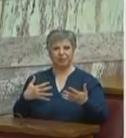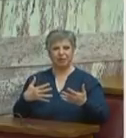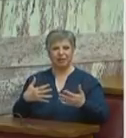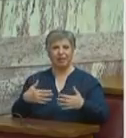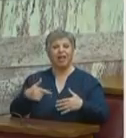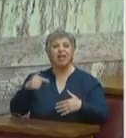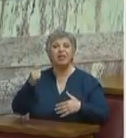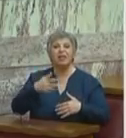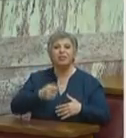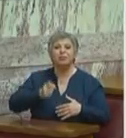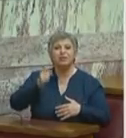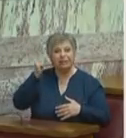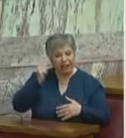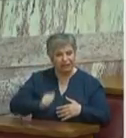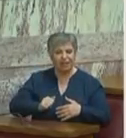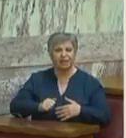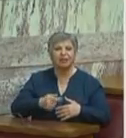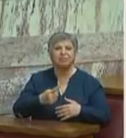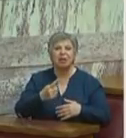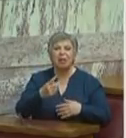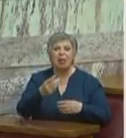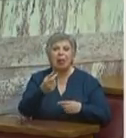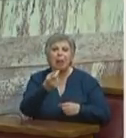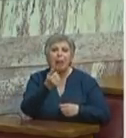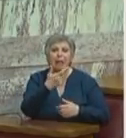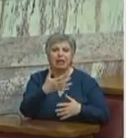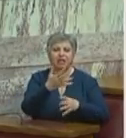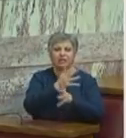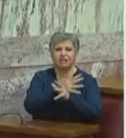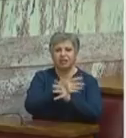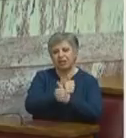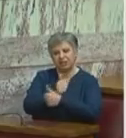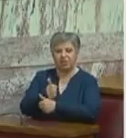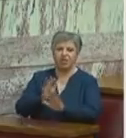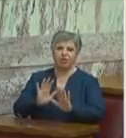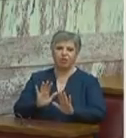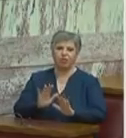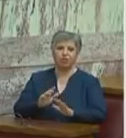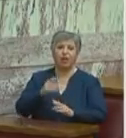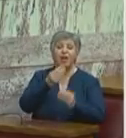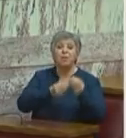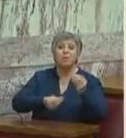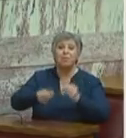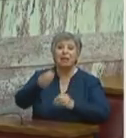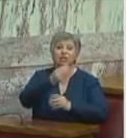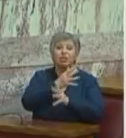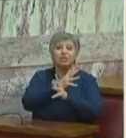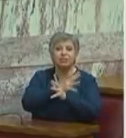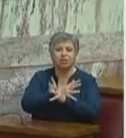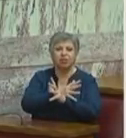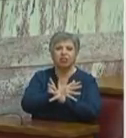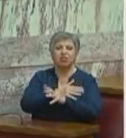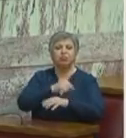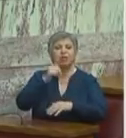εισαγγελικοί λειτουργοί είναι έντιμοι και ανεξάρτητοι παρά την σωρία ποινικών και πειθαρχικών διώξεων. Ανθίσταται η ολομέλεια